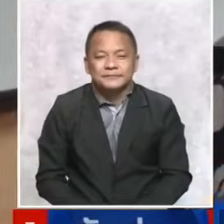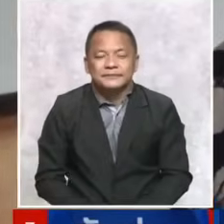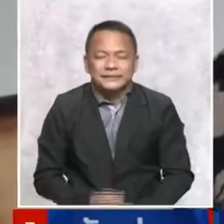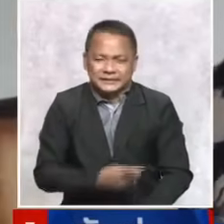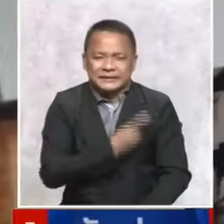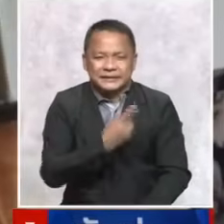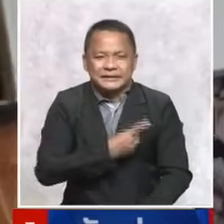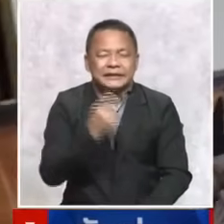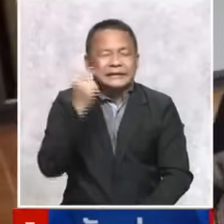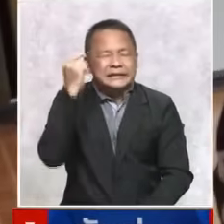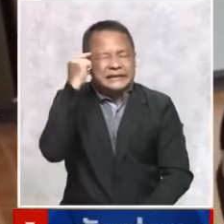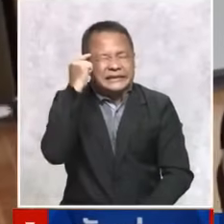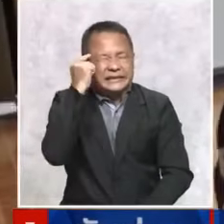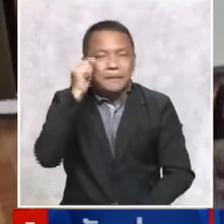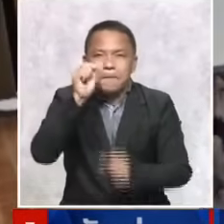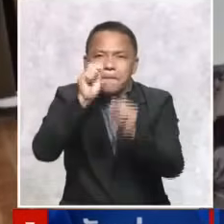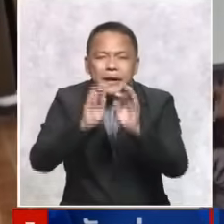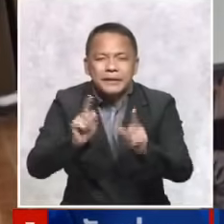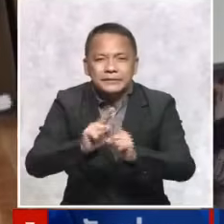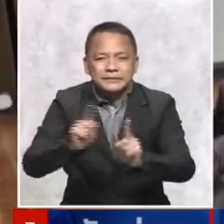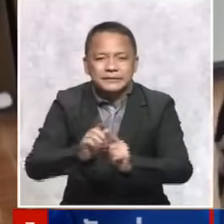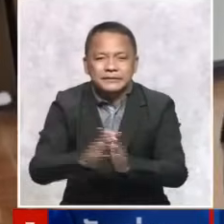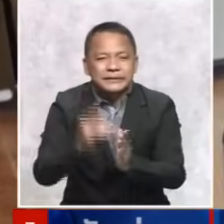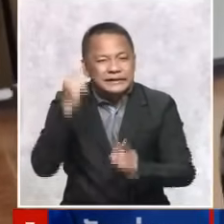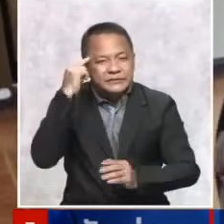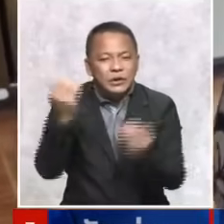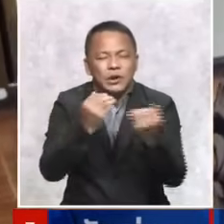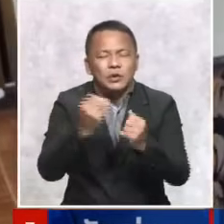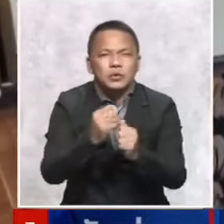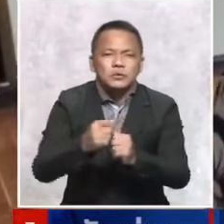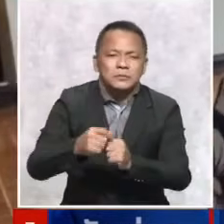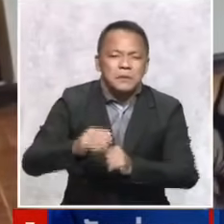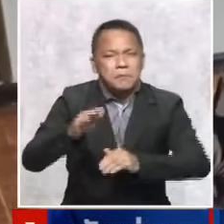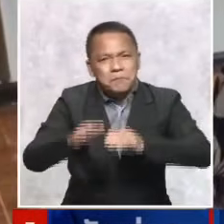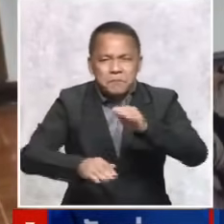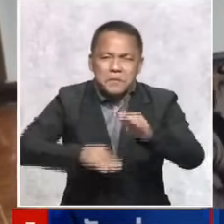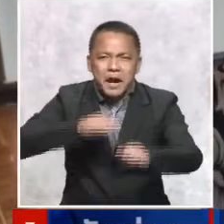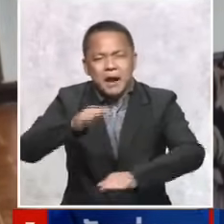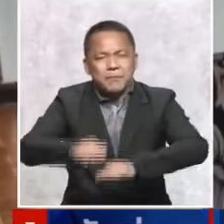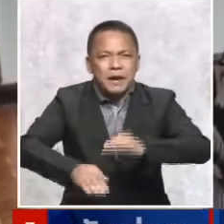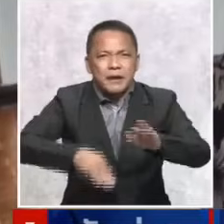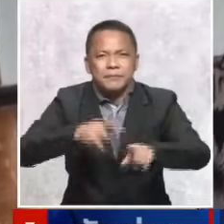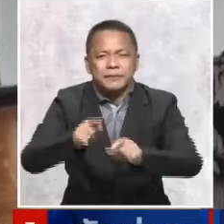ดีใจบ่คิดว่ามันสิเป็นแบบนี้บ่คิดว่าลูกเฮาสิย่างออกมาแบบ